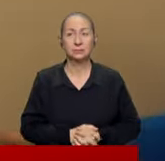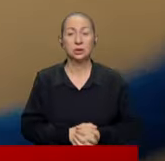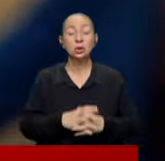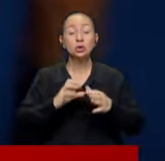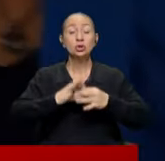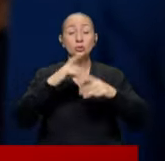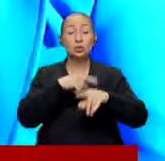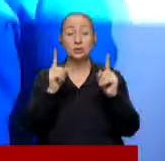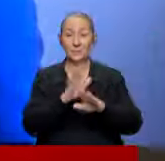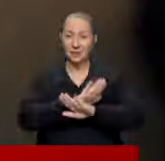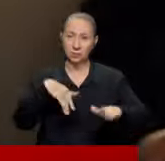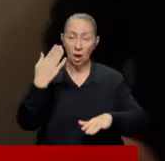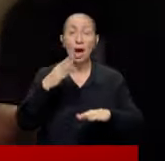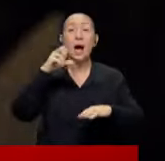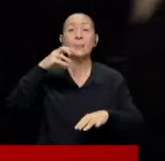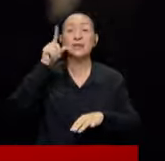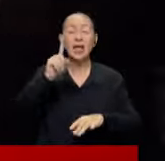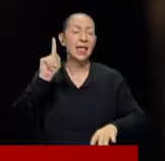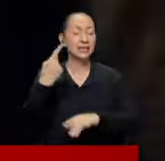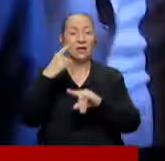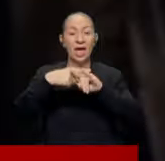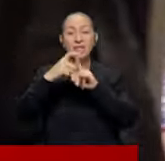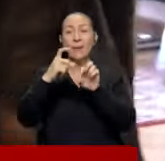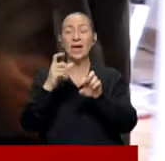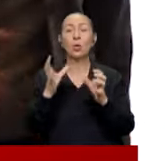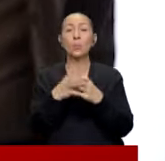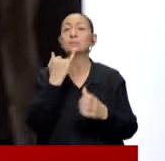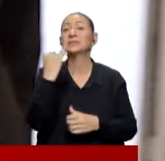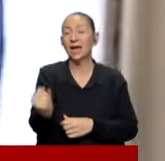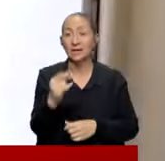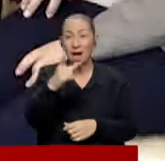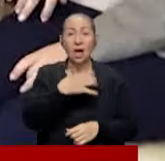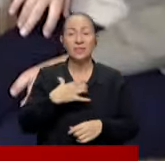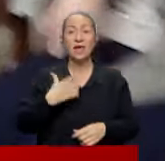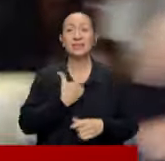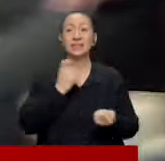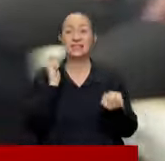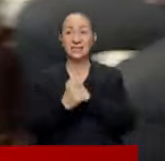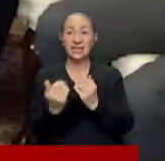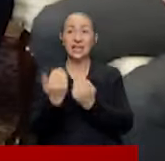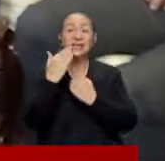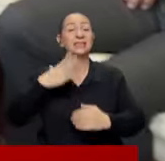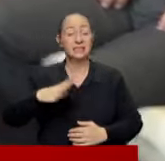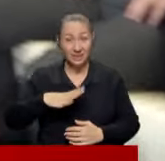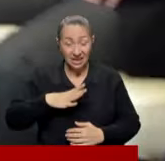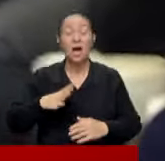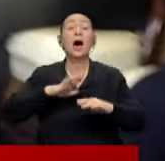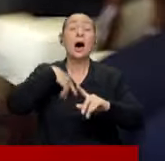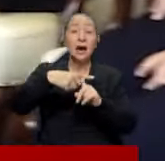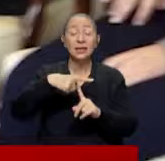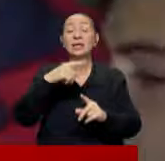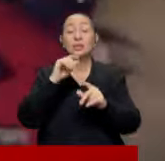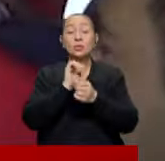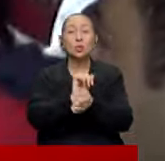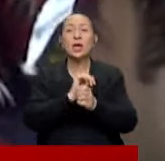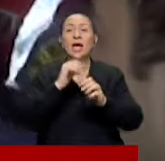Çözüm sürecinin bitmesinden sonra AK Parti'nin ilk kez HDP grubunu ziyaret etmesi, anayasa değişikliği için destek istemesi ve tutuklu